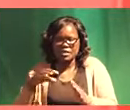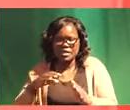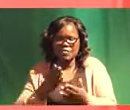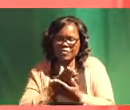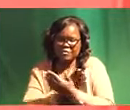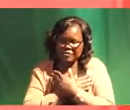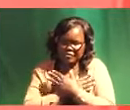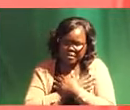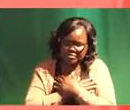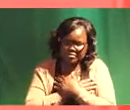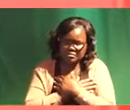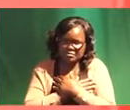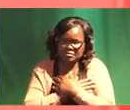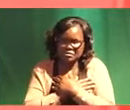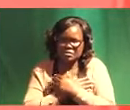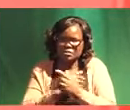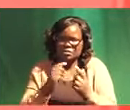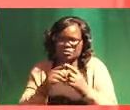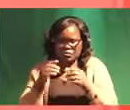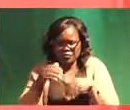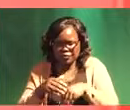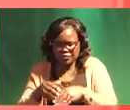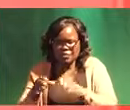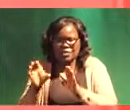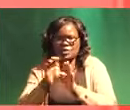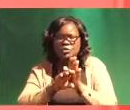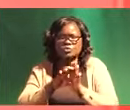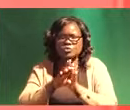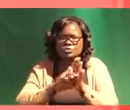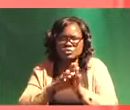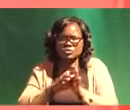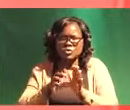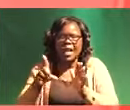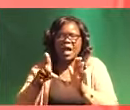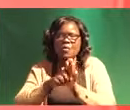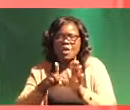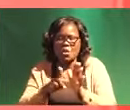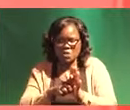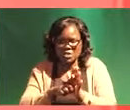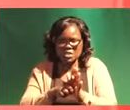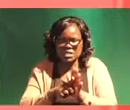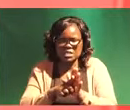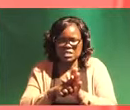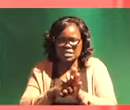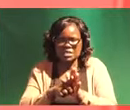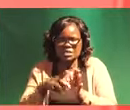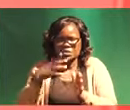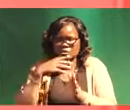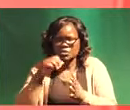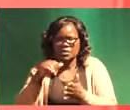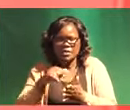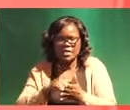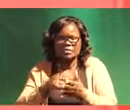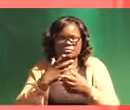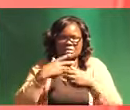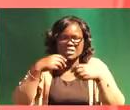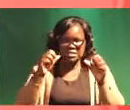pia waweze kuzingatia katiba na sheria zetu. Na ndio mheshimiwa